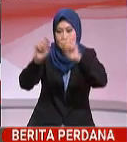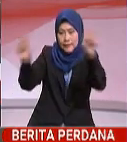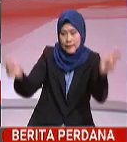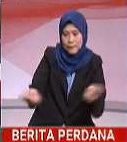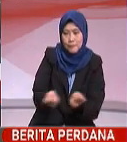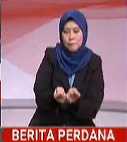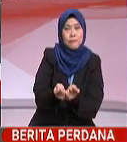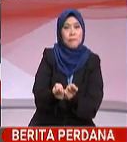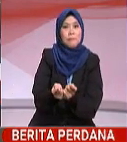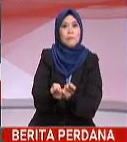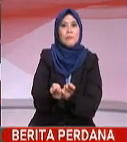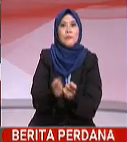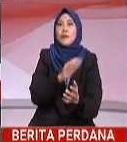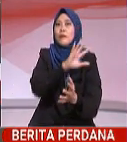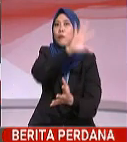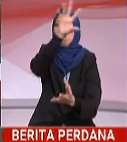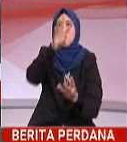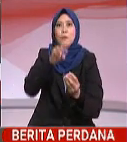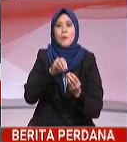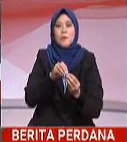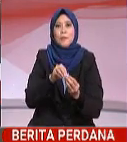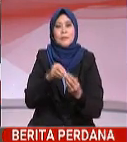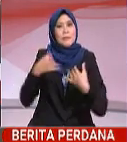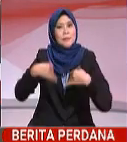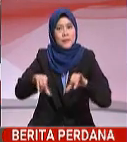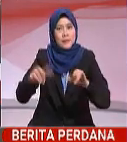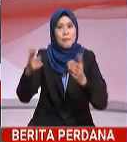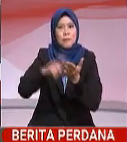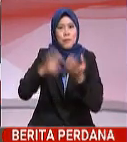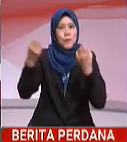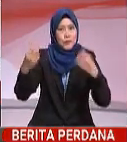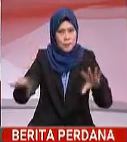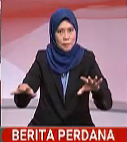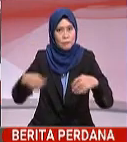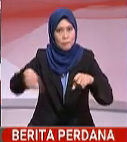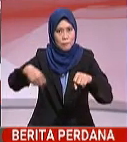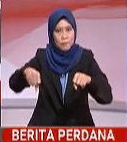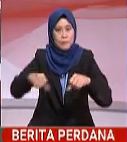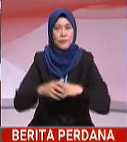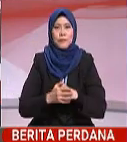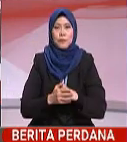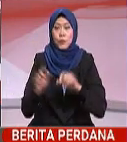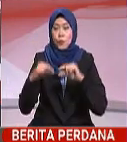motosikal yang mana kesemuanya telah masih dilaporkan hilang. Kumpulan ini